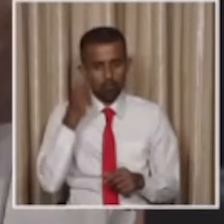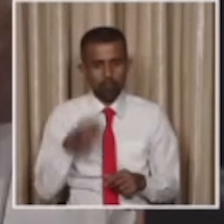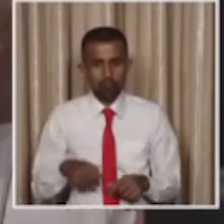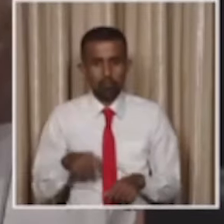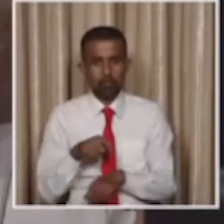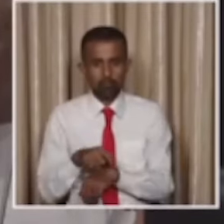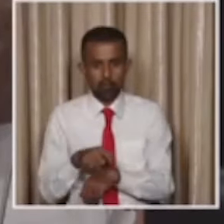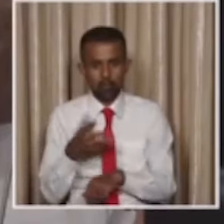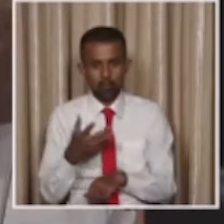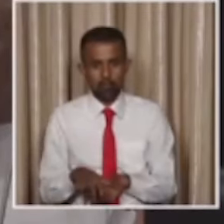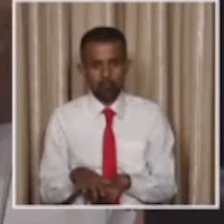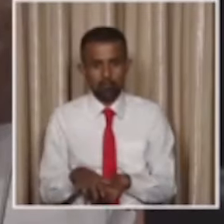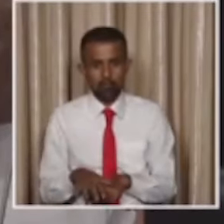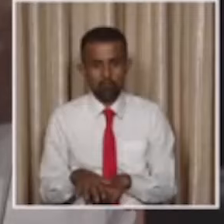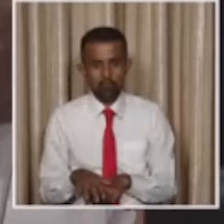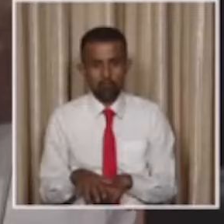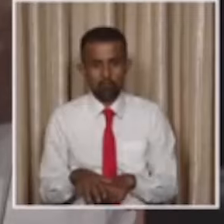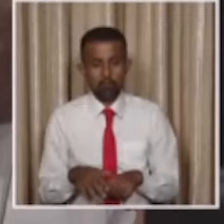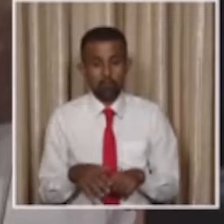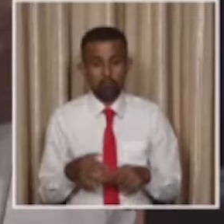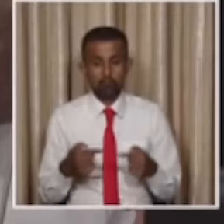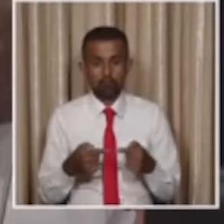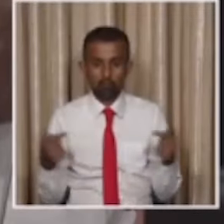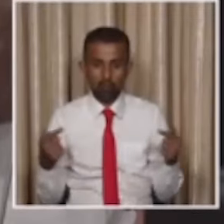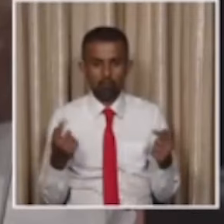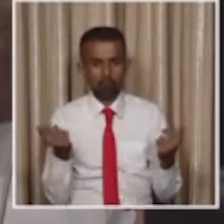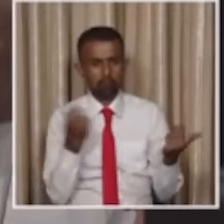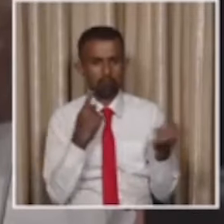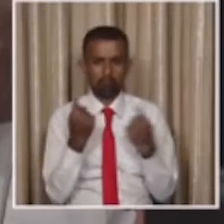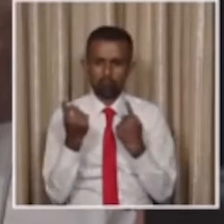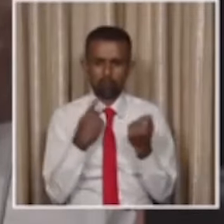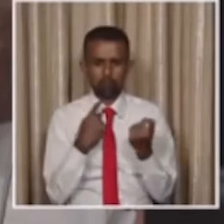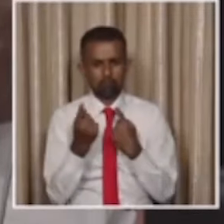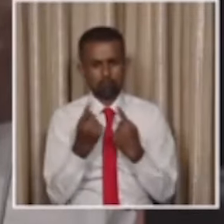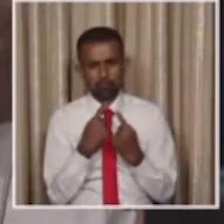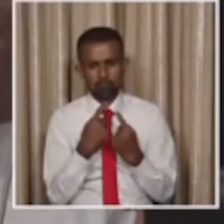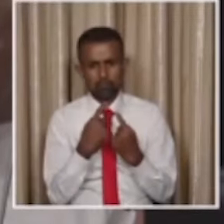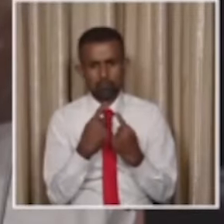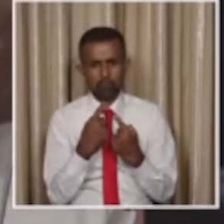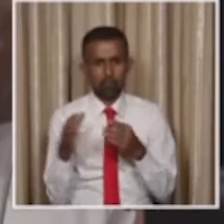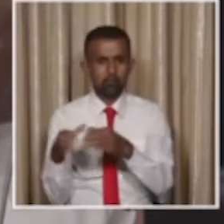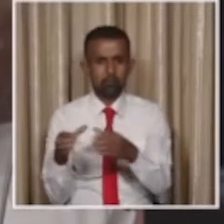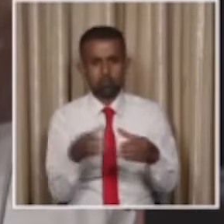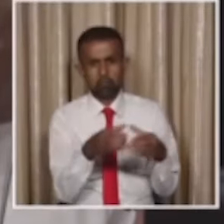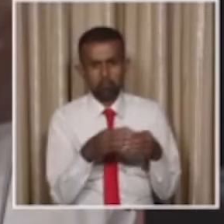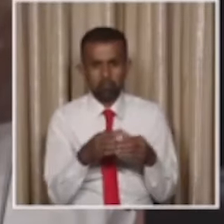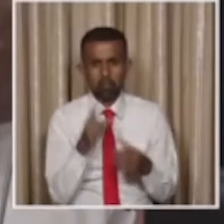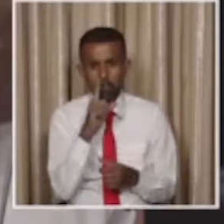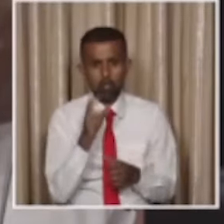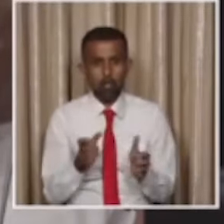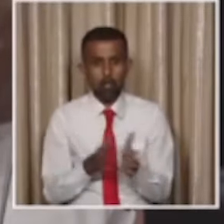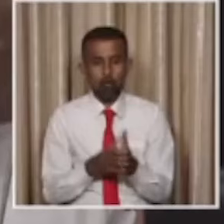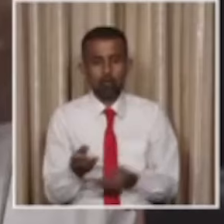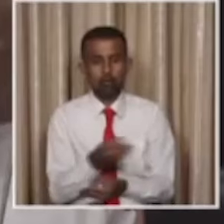dunne me ganne viruddhatya prakasha. Right? Ek adhas prakasha ravinath pakshavali. එක කොමිටියකින්